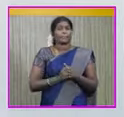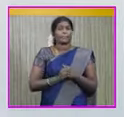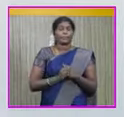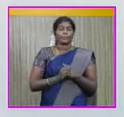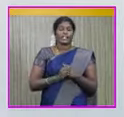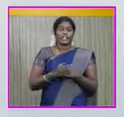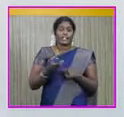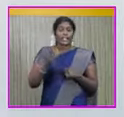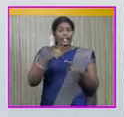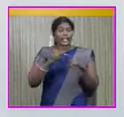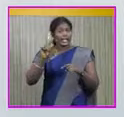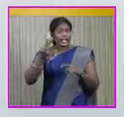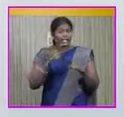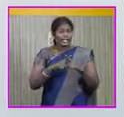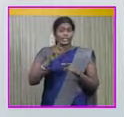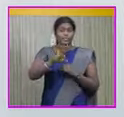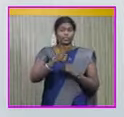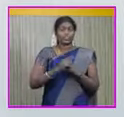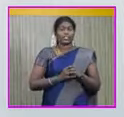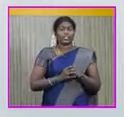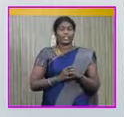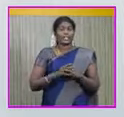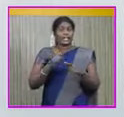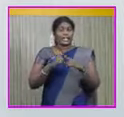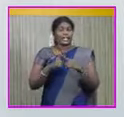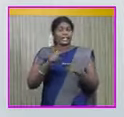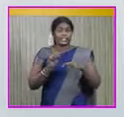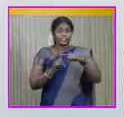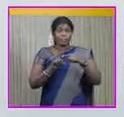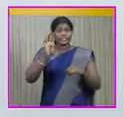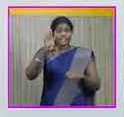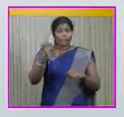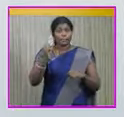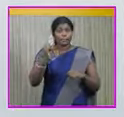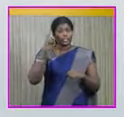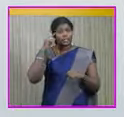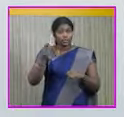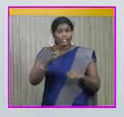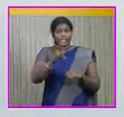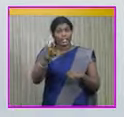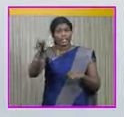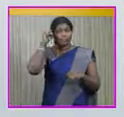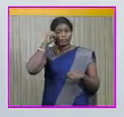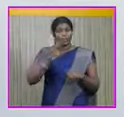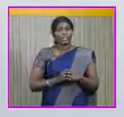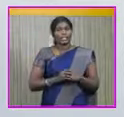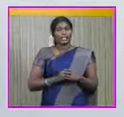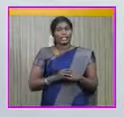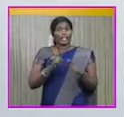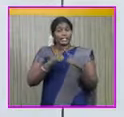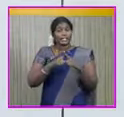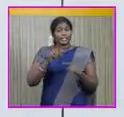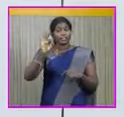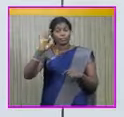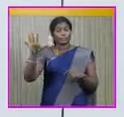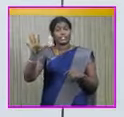எக்ஸ் டிகிரின்னு ஒன்று இருக்குது, எக்ஸ் ப்ளஸ் 40 ஒன்று இருக்குது, இது ரெண்டுத்தையும் கண்டுபிடிக்கலாமா? எக்ஸ் 35 அப்படின்னா